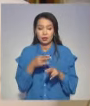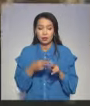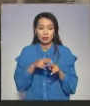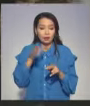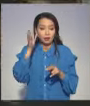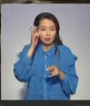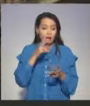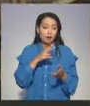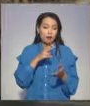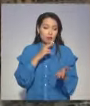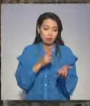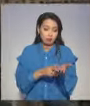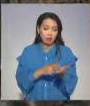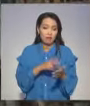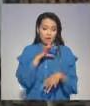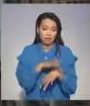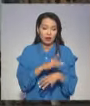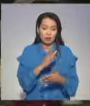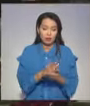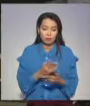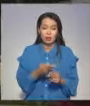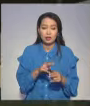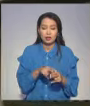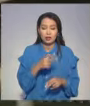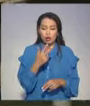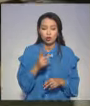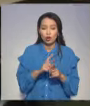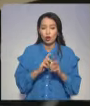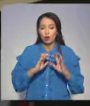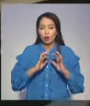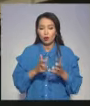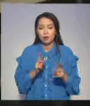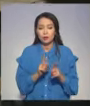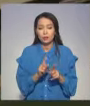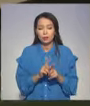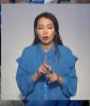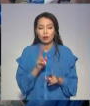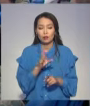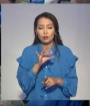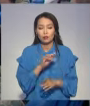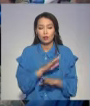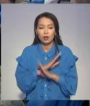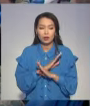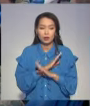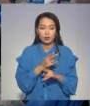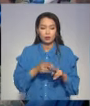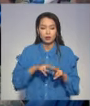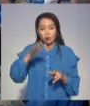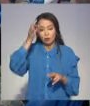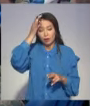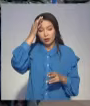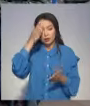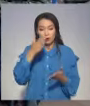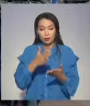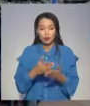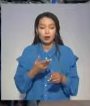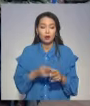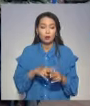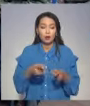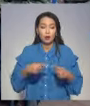дәлелденген. Жыл сайын мамырдың 3-ші жексенбісінде дүние жүзі СПИД-тен қайтыс болған адамдарды еске алады. Бұл қоғам назарын